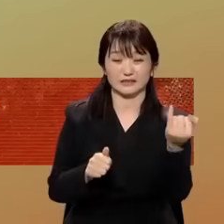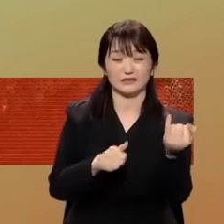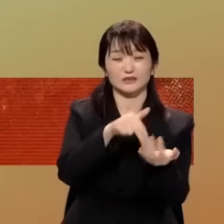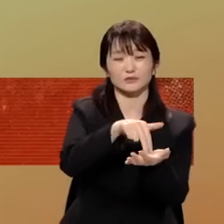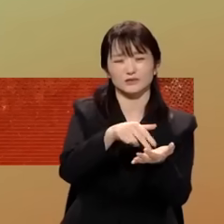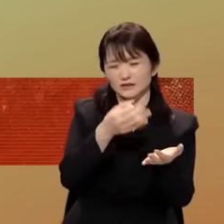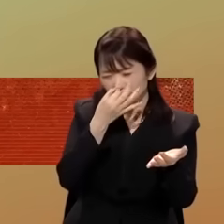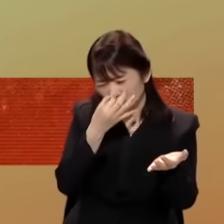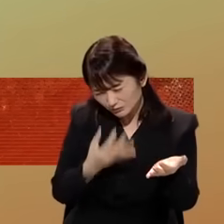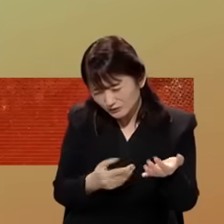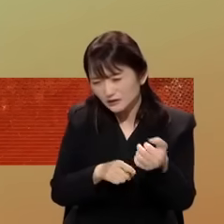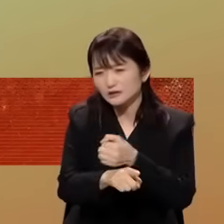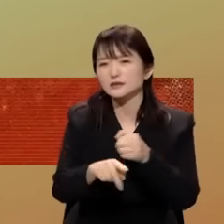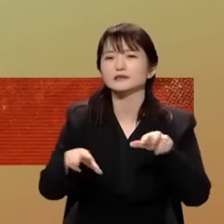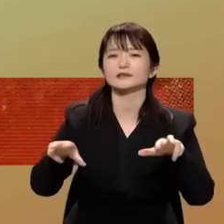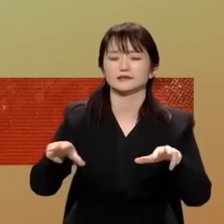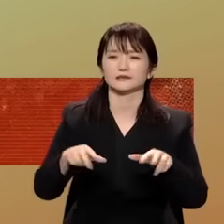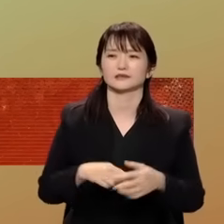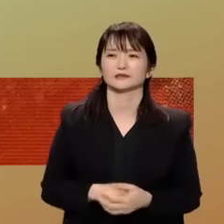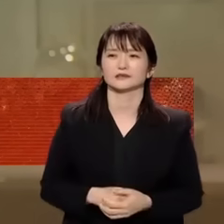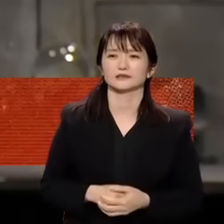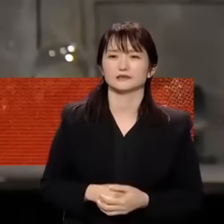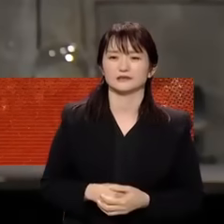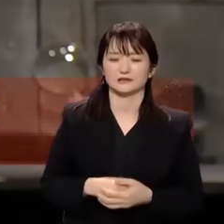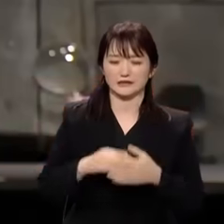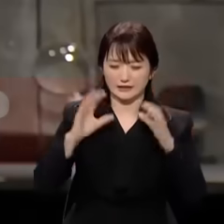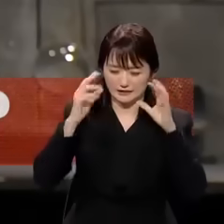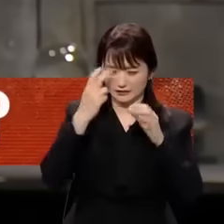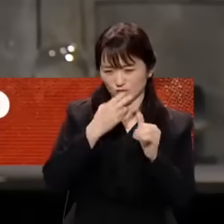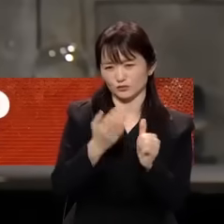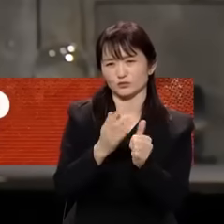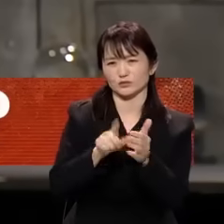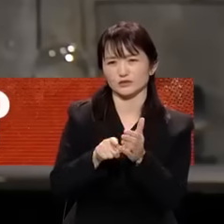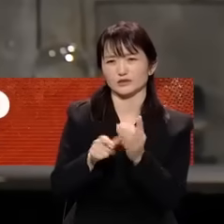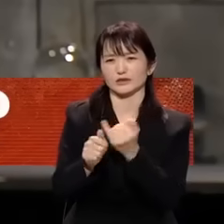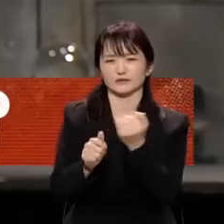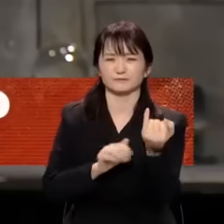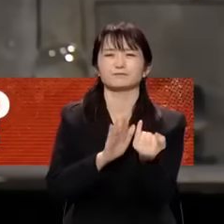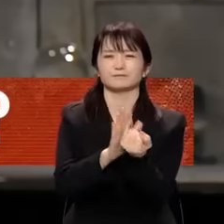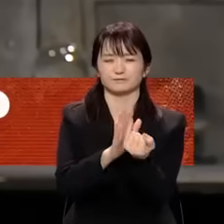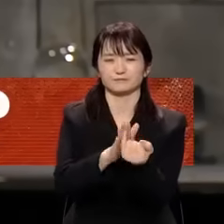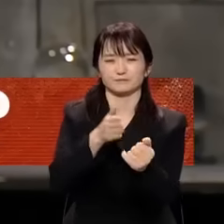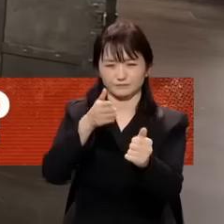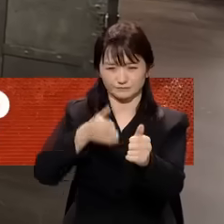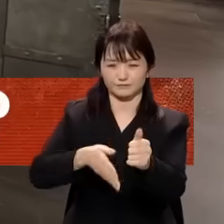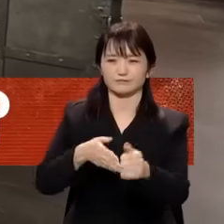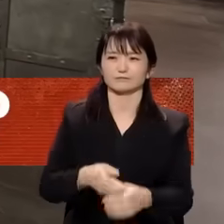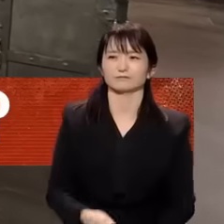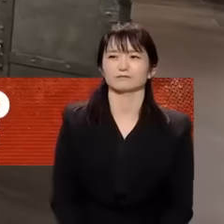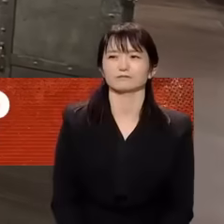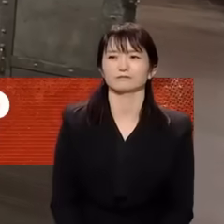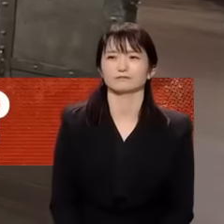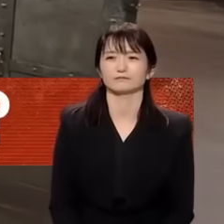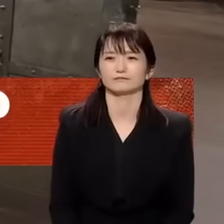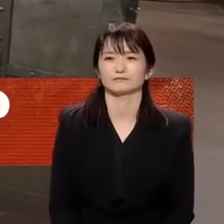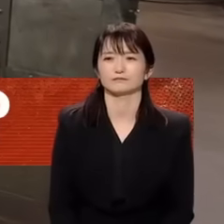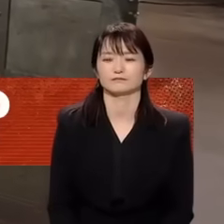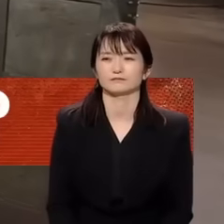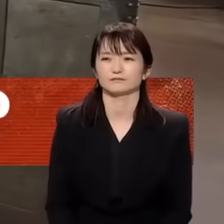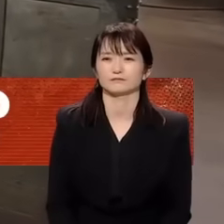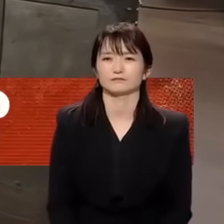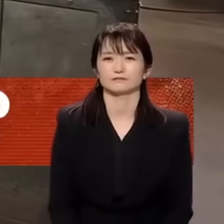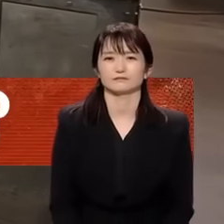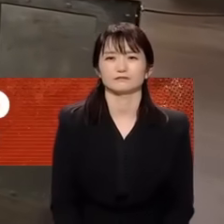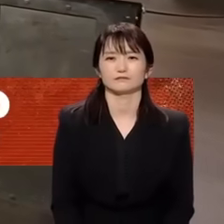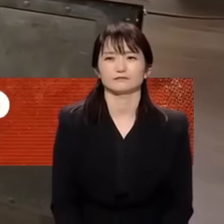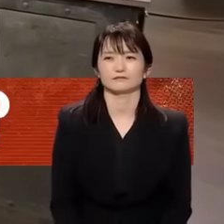얘기하는 거니까 지금이 시기는 좀 아이키우는 동안은 돌봐 주시기 바랍니다 자 백변호사 님이 두 분 중에 한 분 손을 들어 주셔야 되겠네